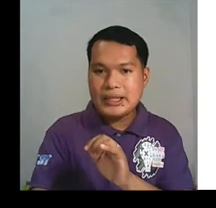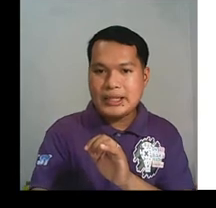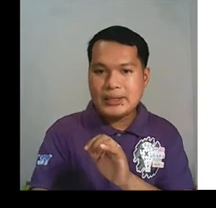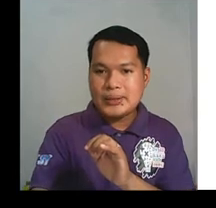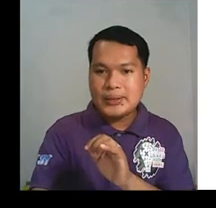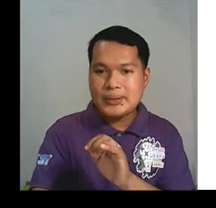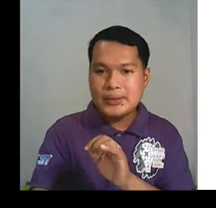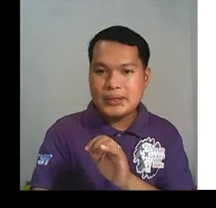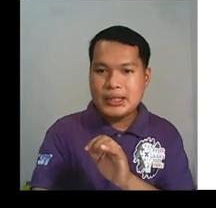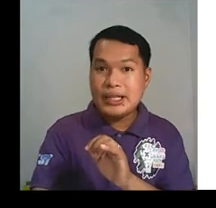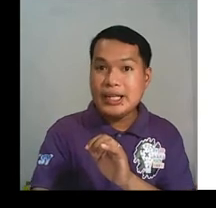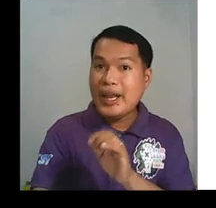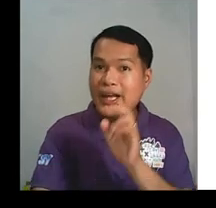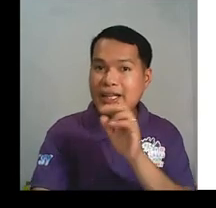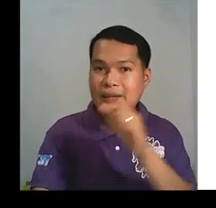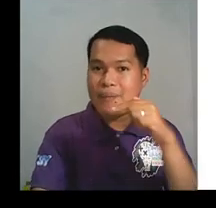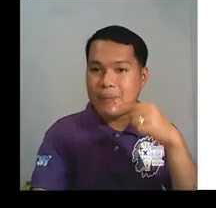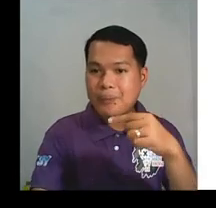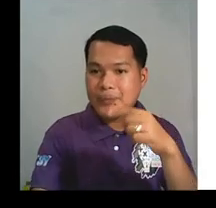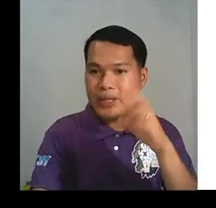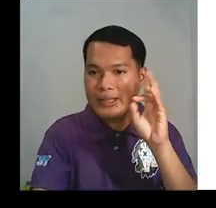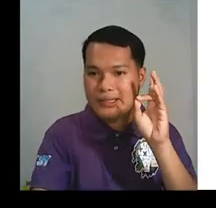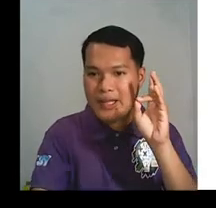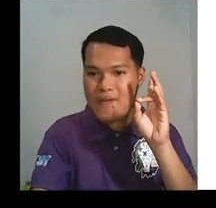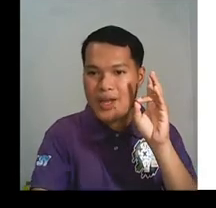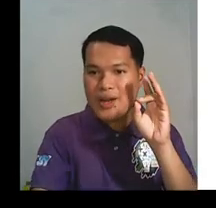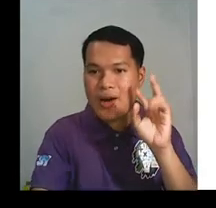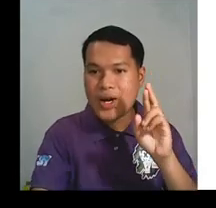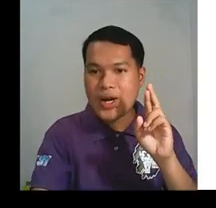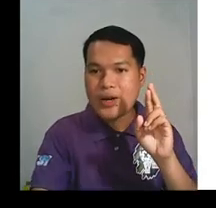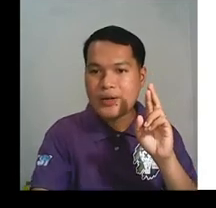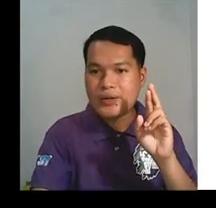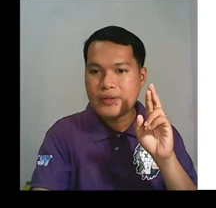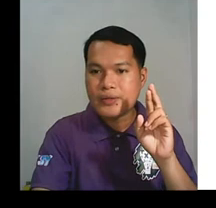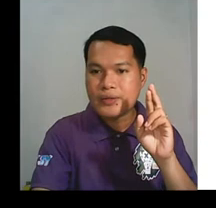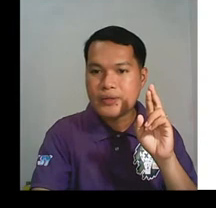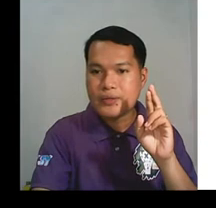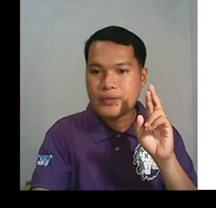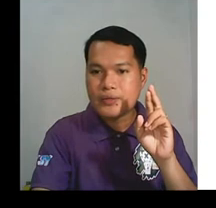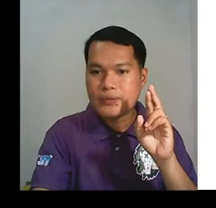ang punta dito, naging negative. 7R.